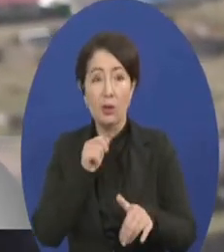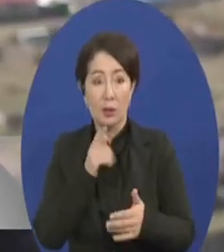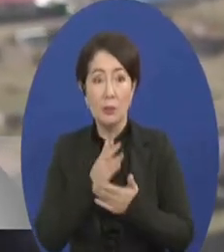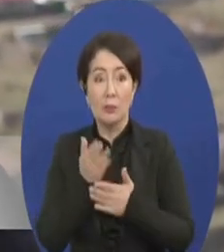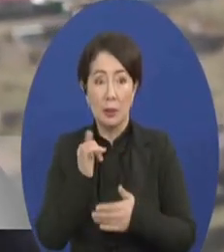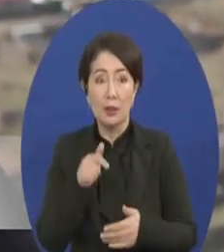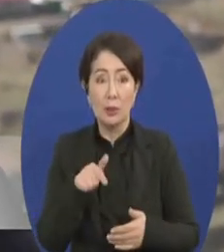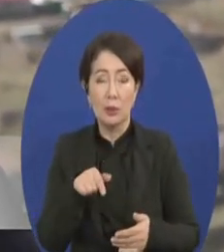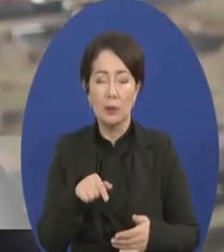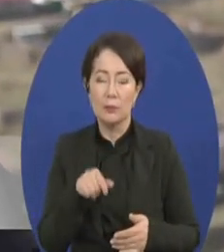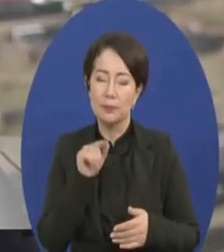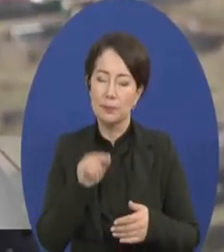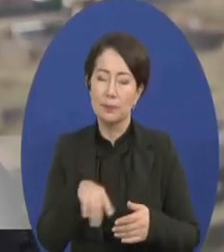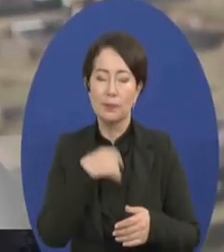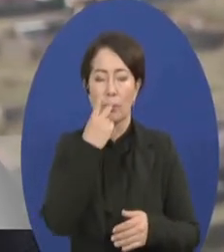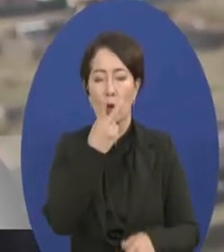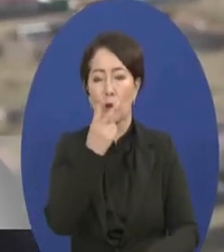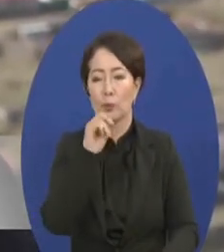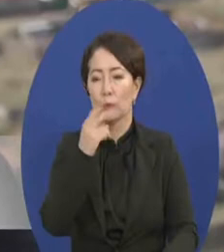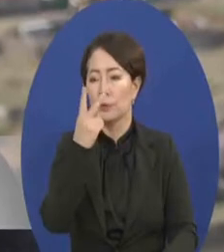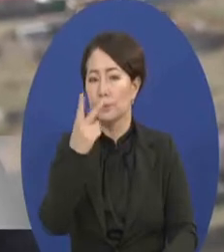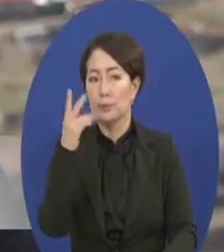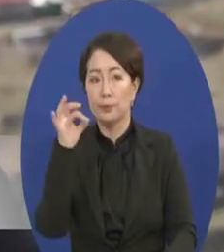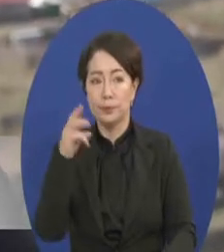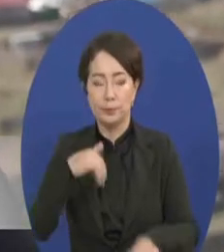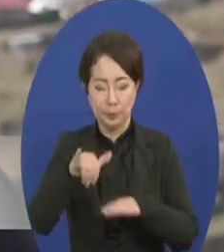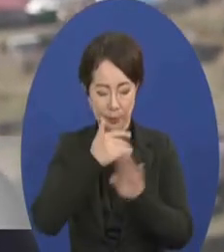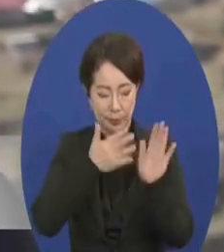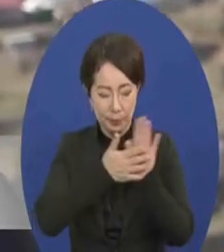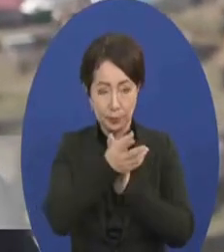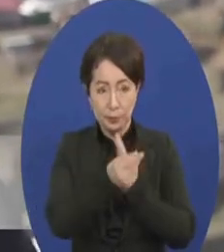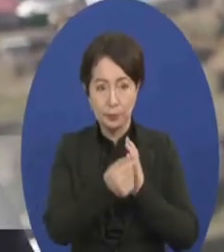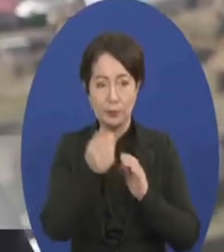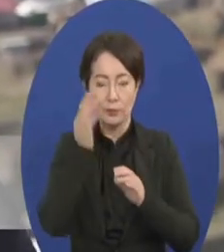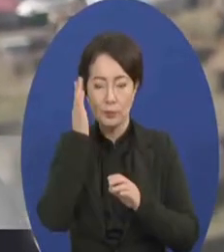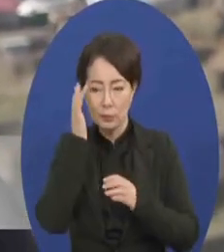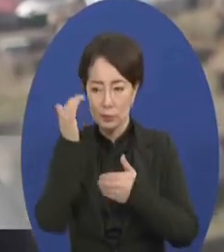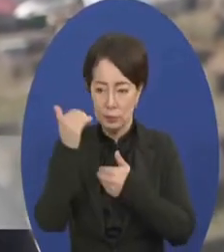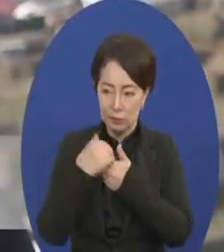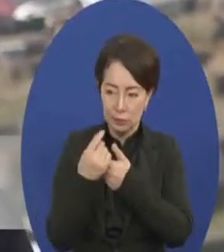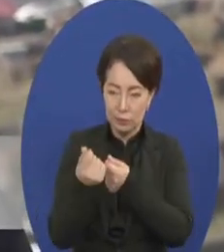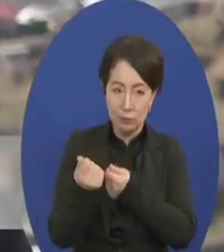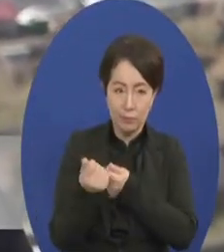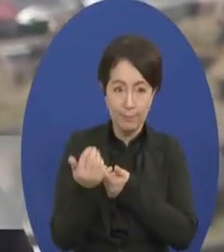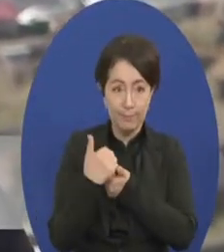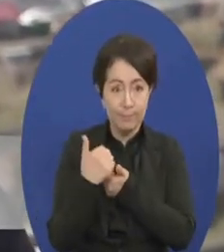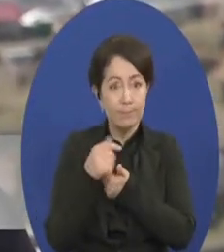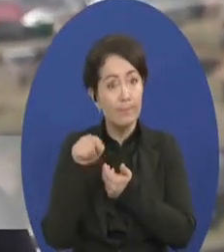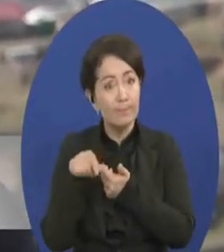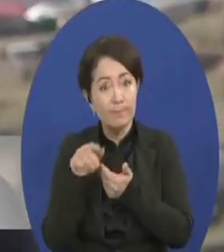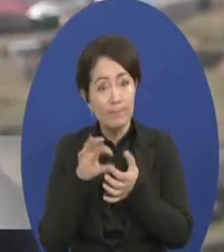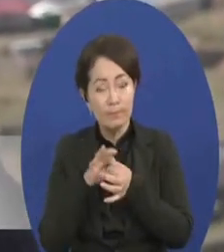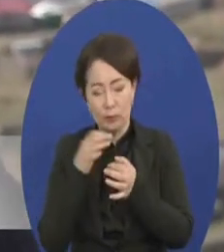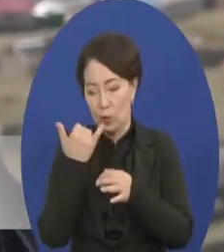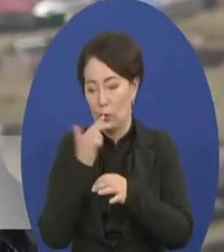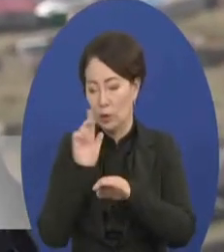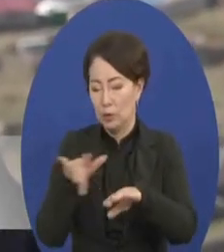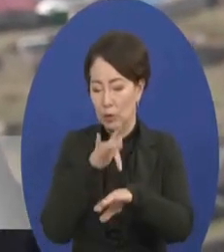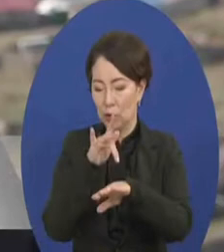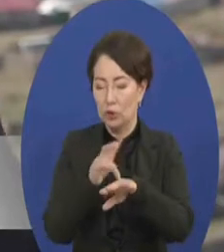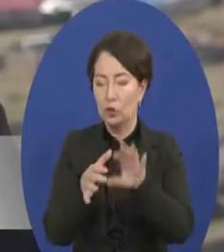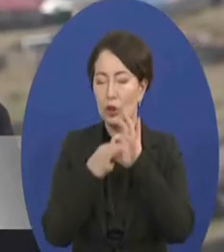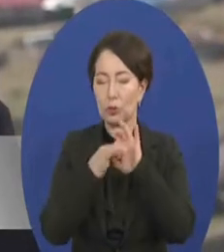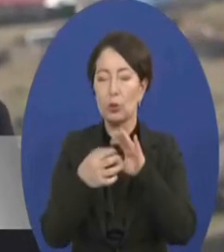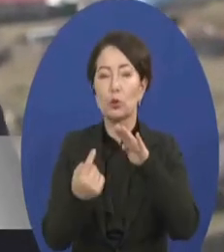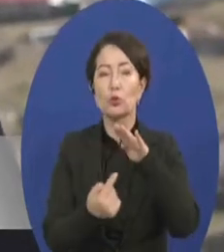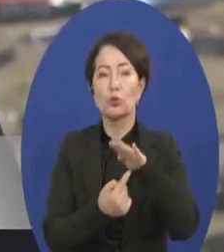маа. Тийм учраас одоо 22 оны одоо улсын төсвөөр гадны дотны томоохон хөрөнгө оруулалтын дээр бол Улаанбаатар хоттой